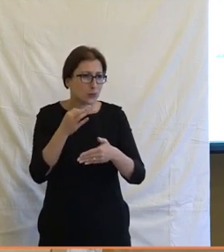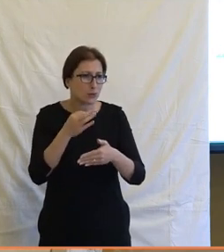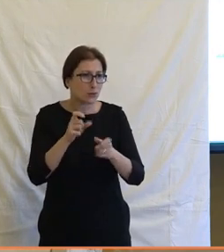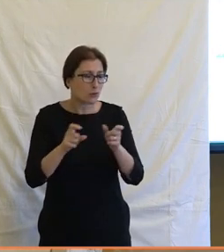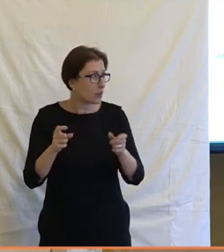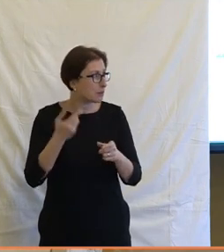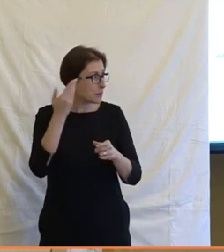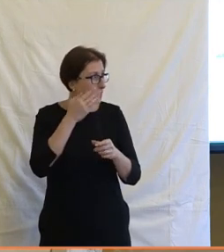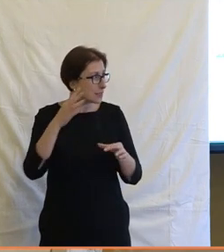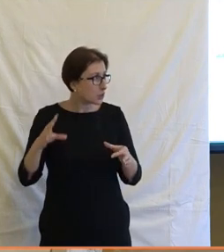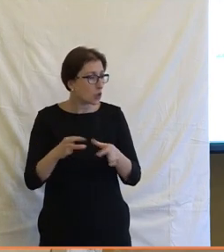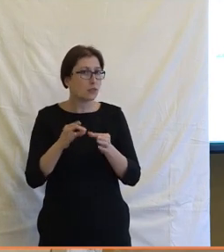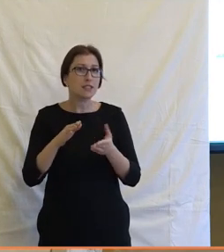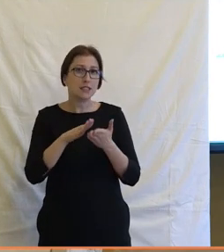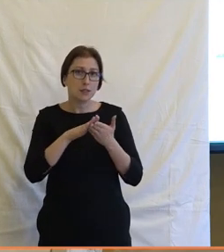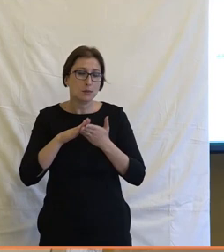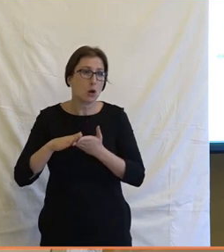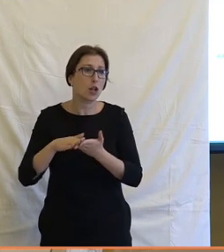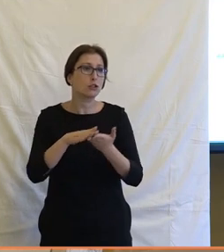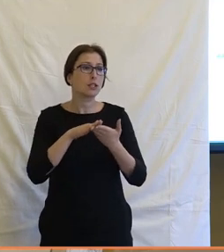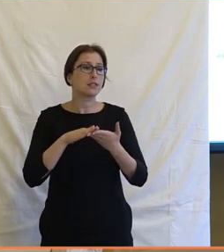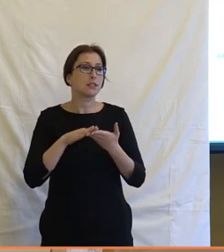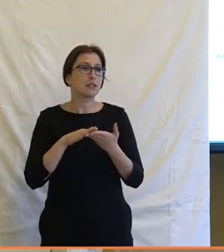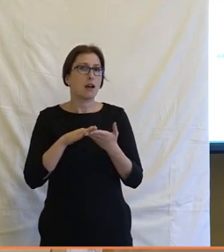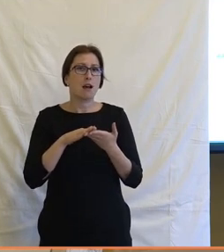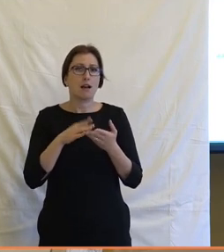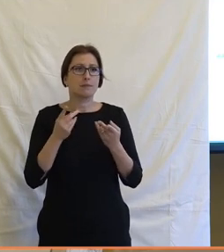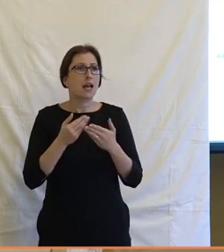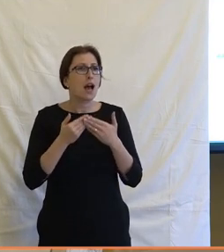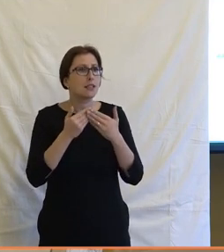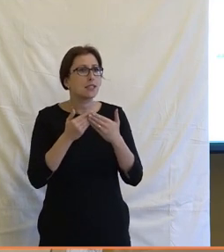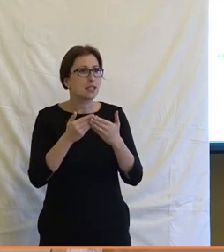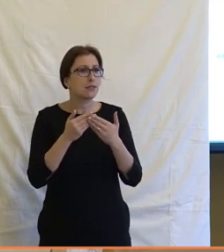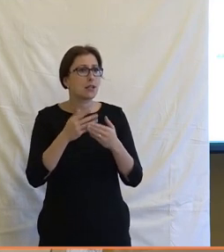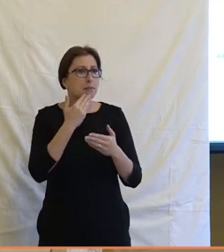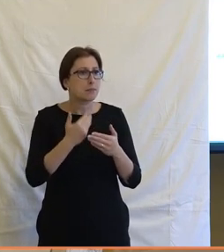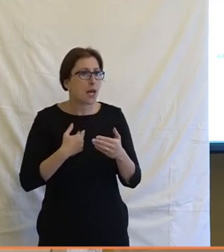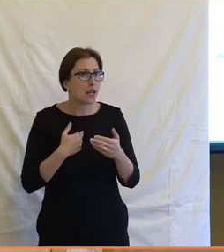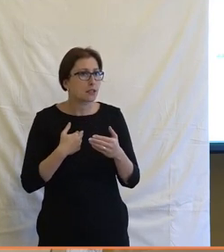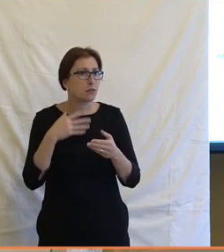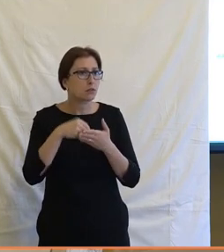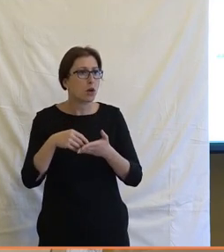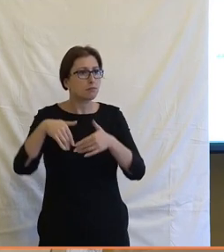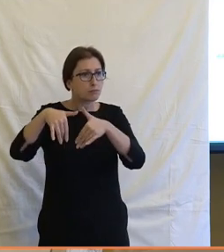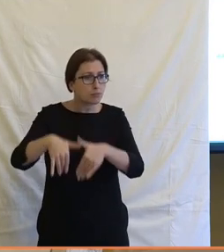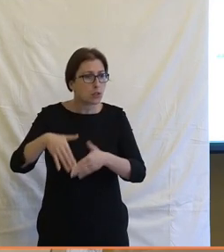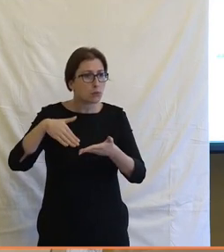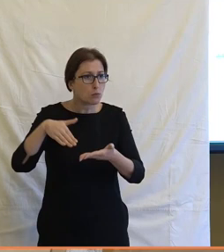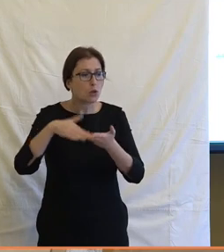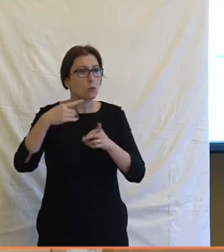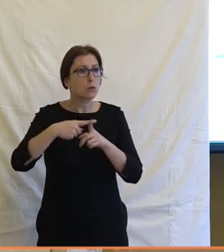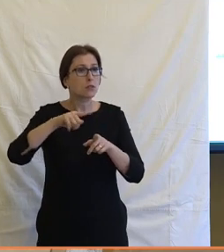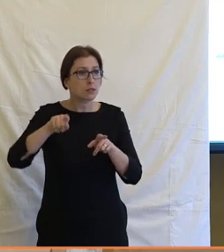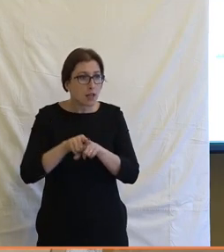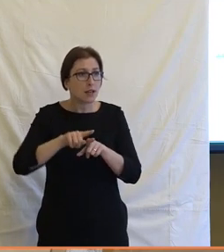domnívám, že si možná myslí takové ty společenské, takový ti různí asistivní i pejsci, co vlastně dělají společnost a zároveň jsou schopni